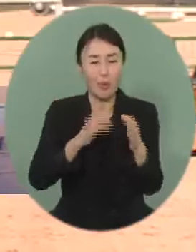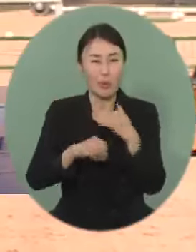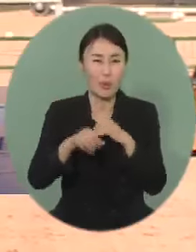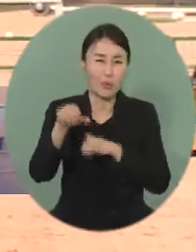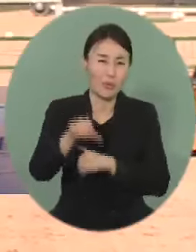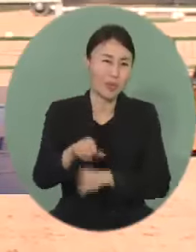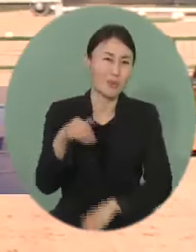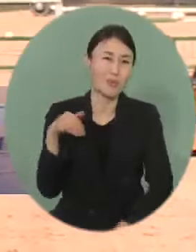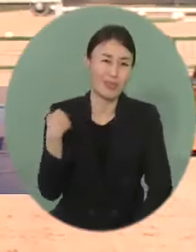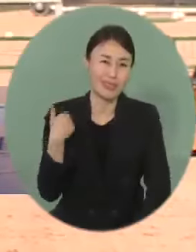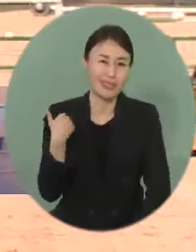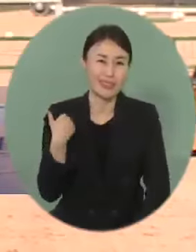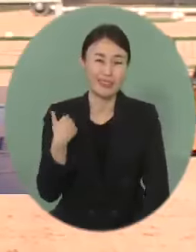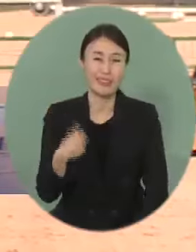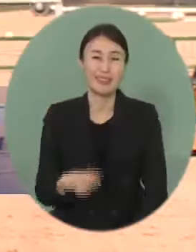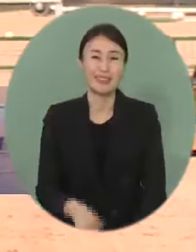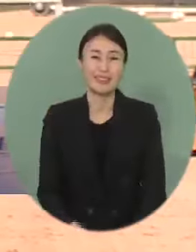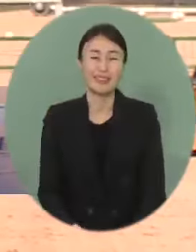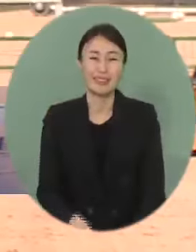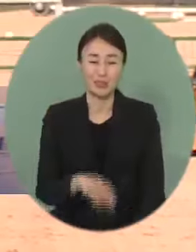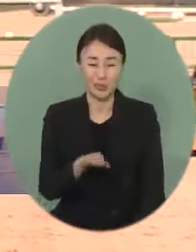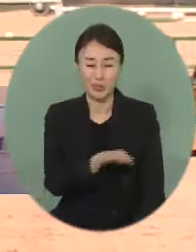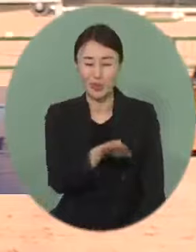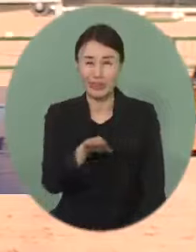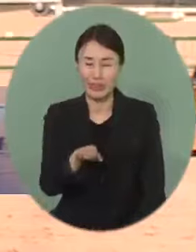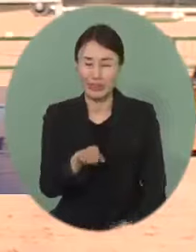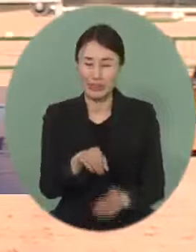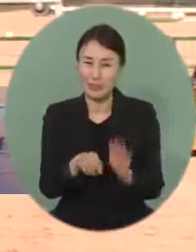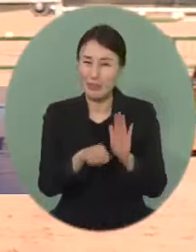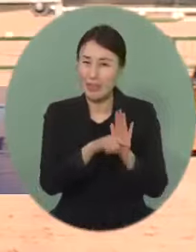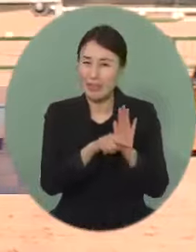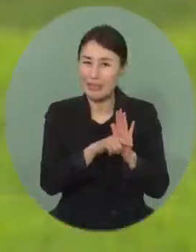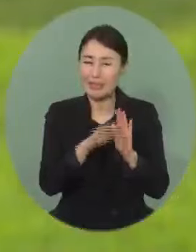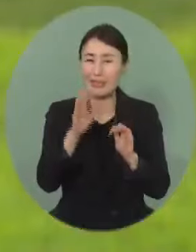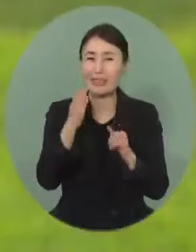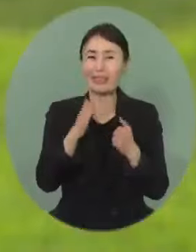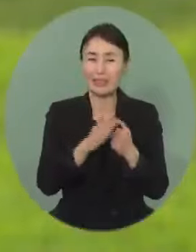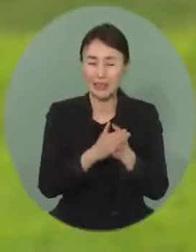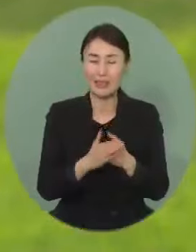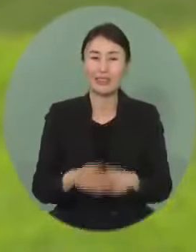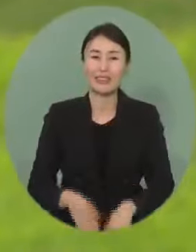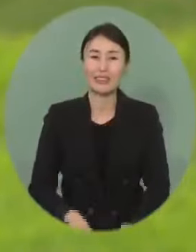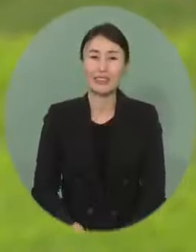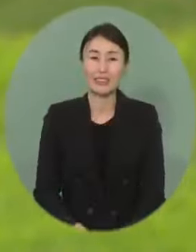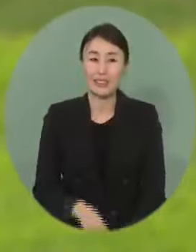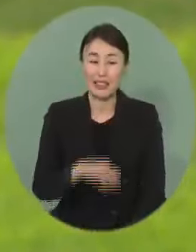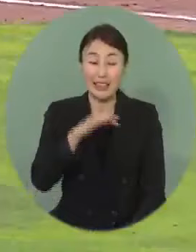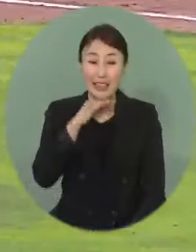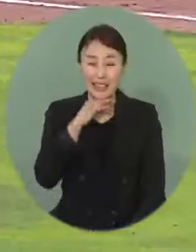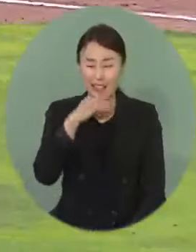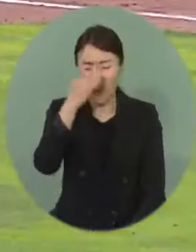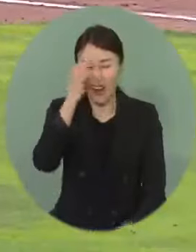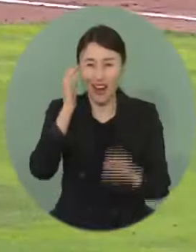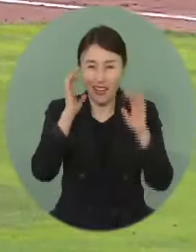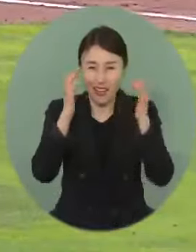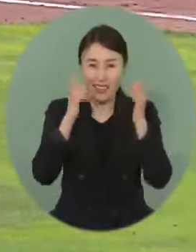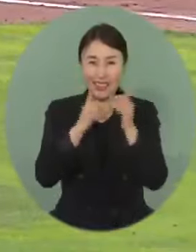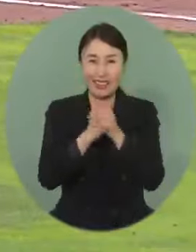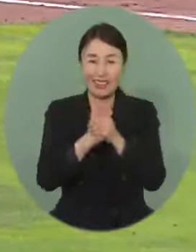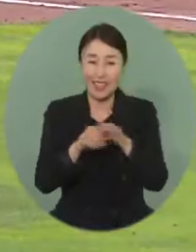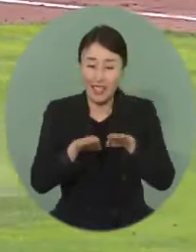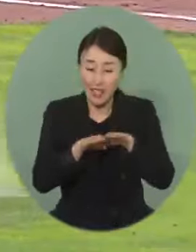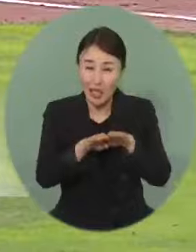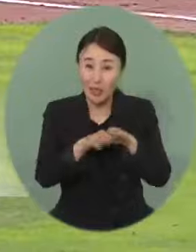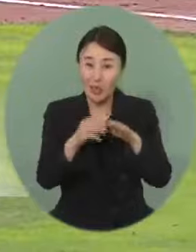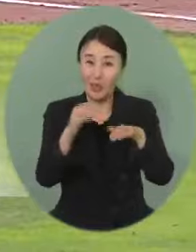생기면 저희한테 좀 더 그게 악수가 될 수 있을 것 같아서 최연소 100세이브를 향해 가는 팀의